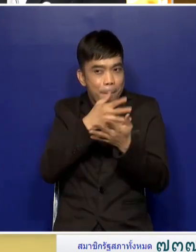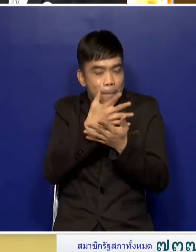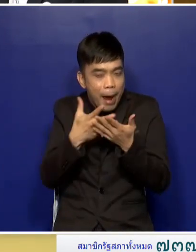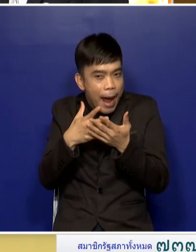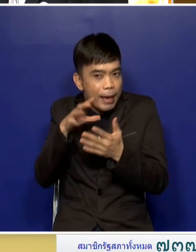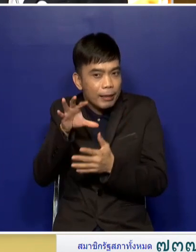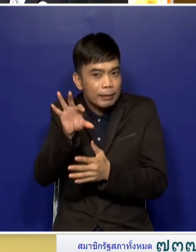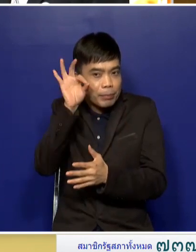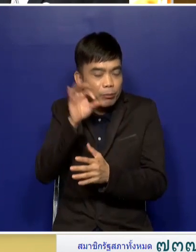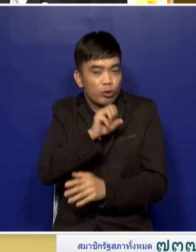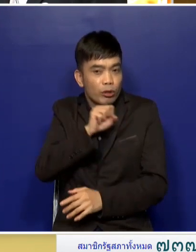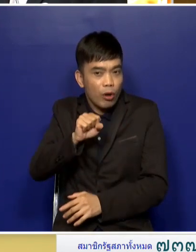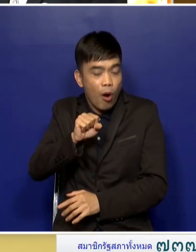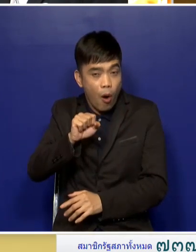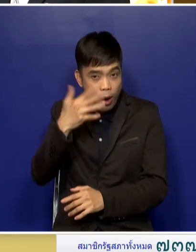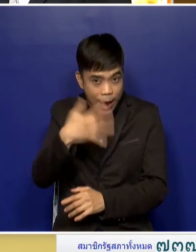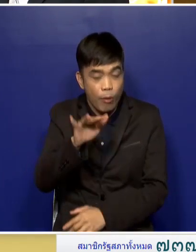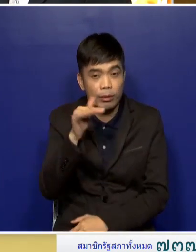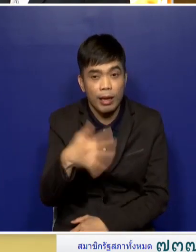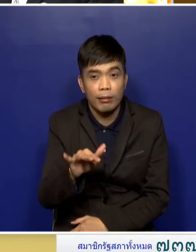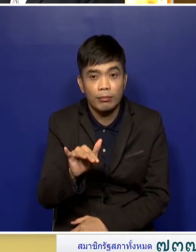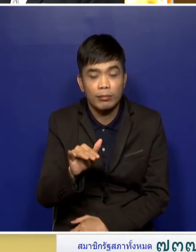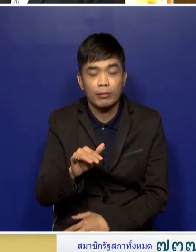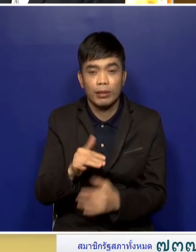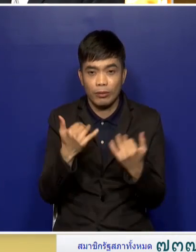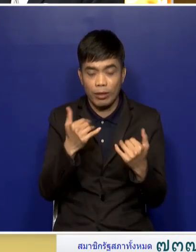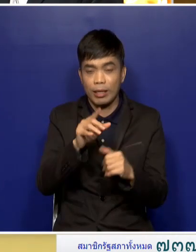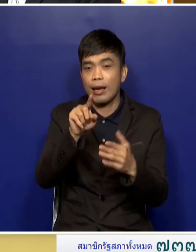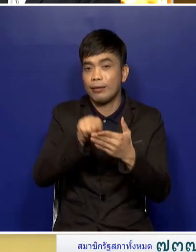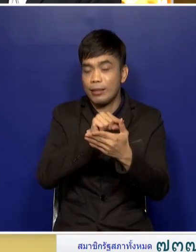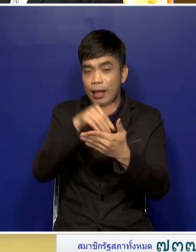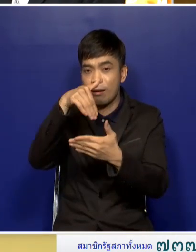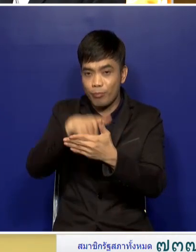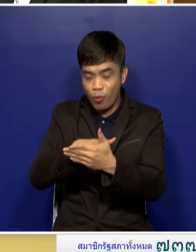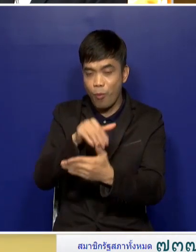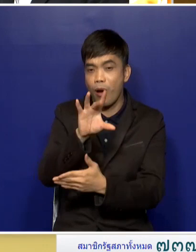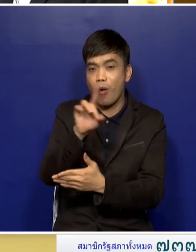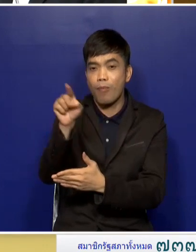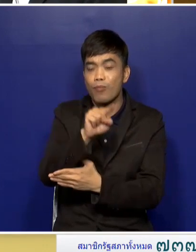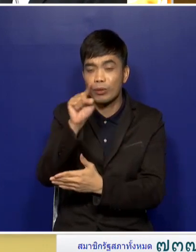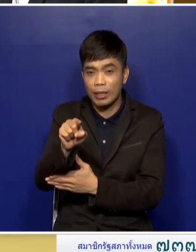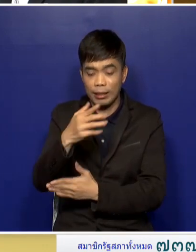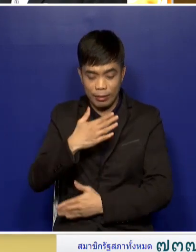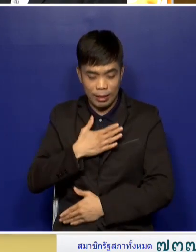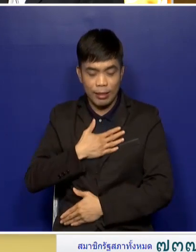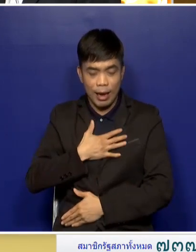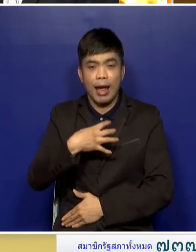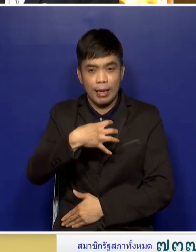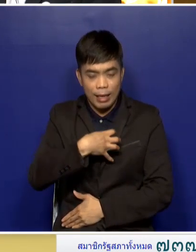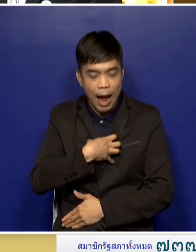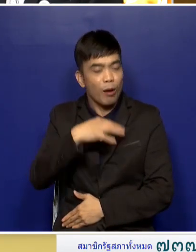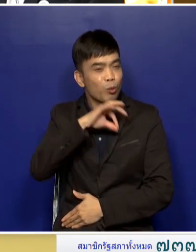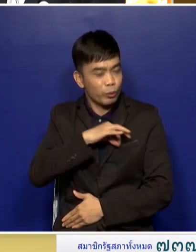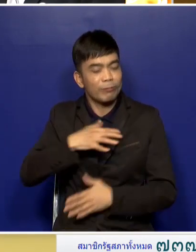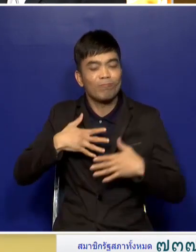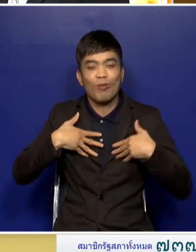็เรื่องที่ประชาชนทุกคนนตัผมมความสุขมาก